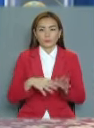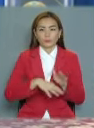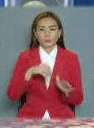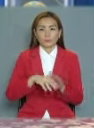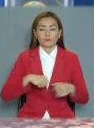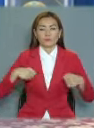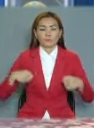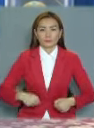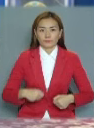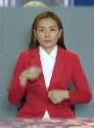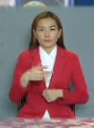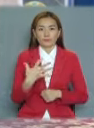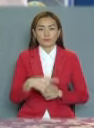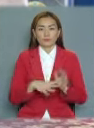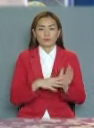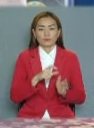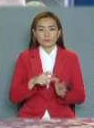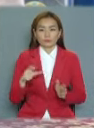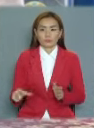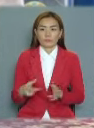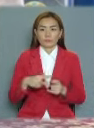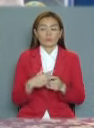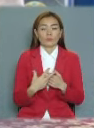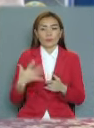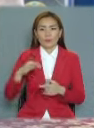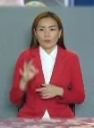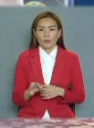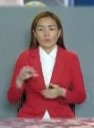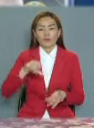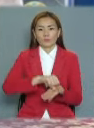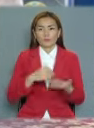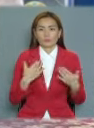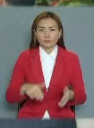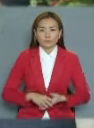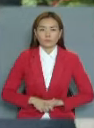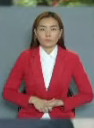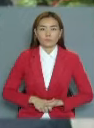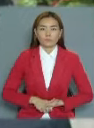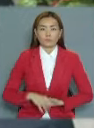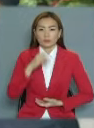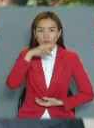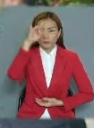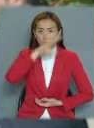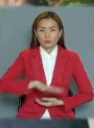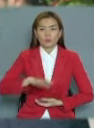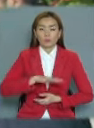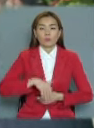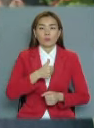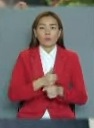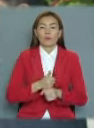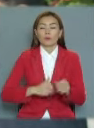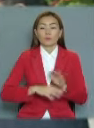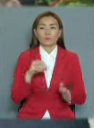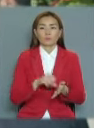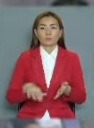беру құқығына ие 1059 адамның тең жартысы өз таңдауын жасап үлгерген. Қазақстан Республикасының президентін